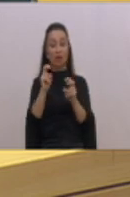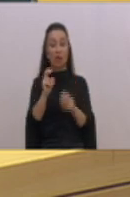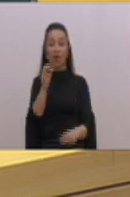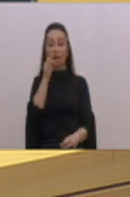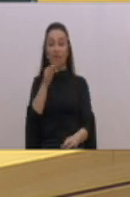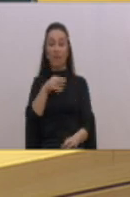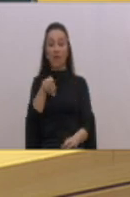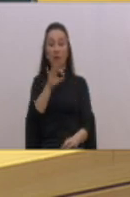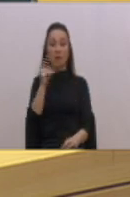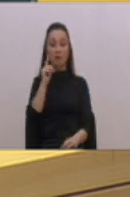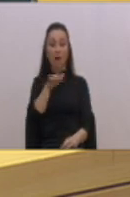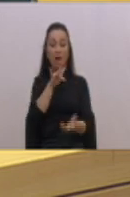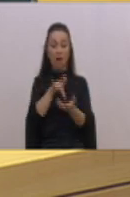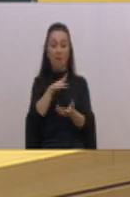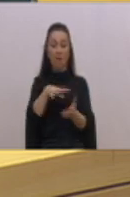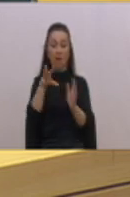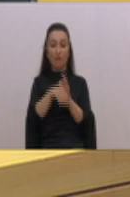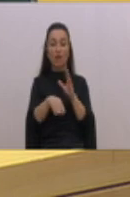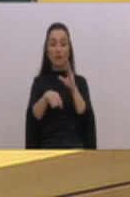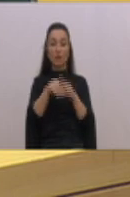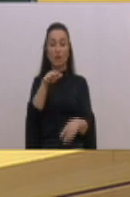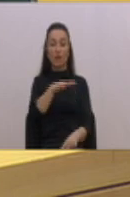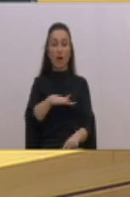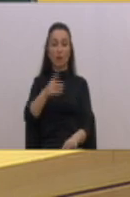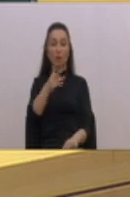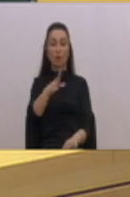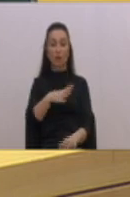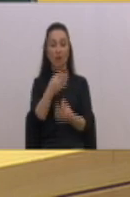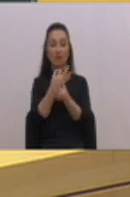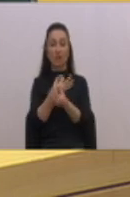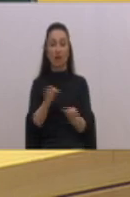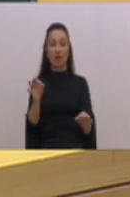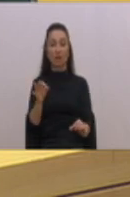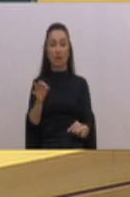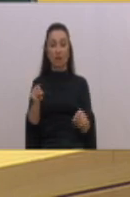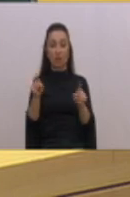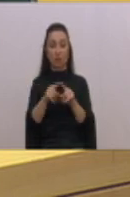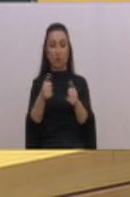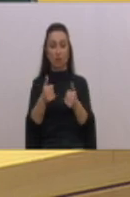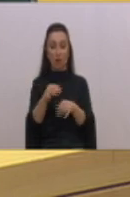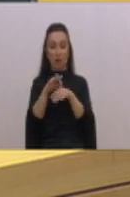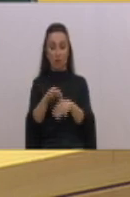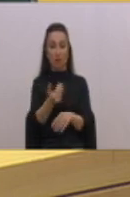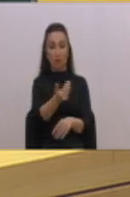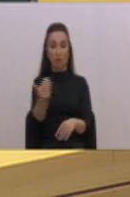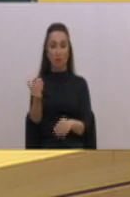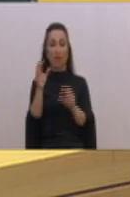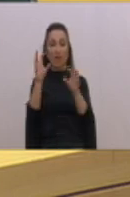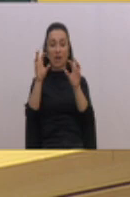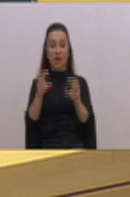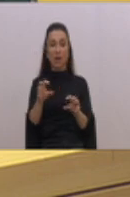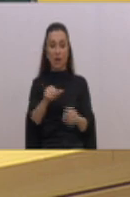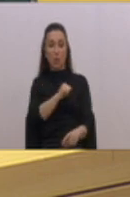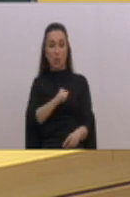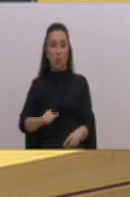გვეუბნებიან იმაზე, რომ ამ ქვეყანაში საარჩევნო გარემო უნდა იყოს თავისუფალი და არა ისეთი, როგორცაც ატარებთ თქვენ, კანონიერი